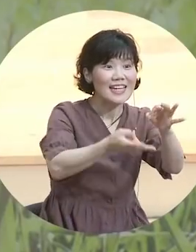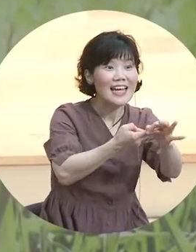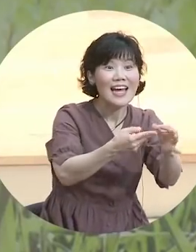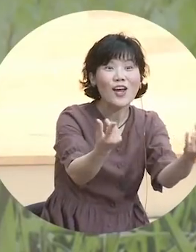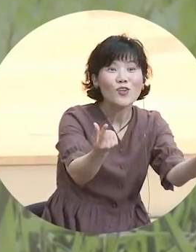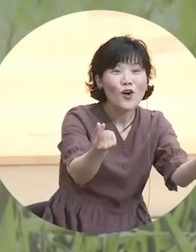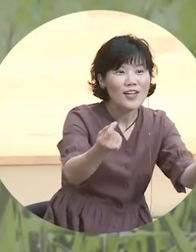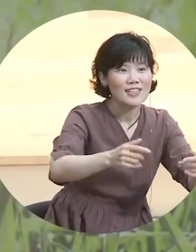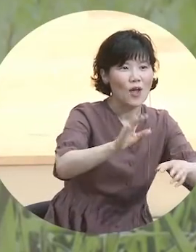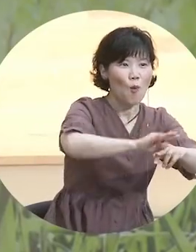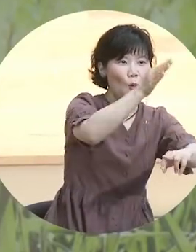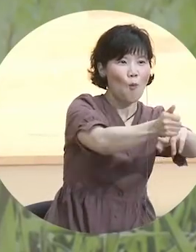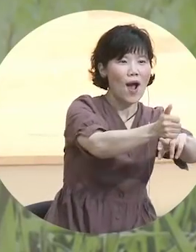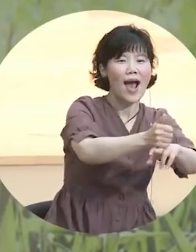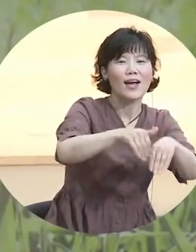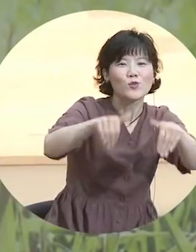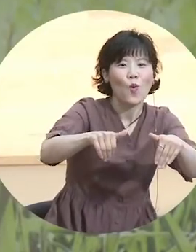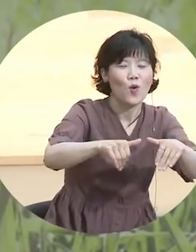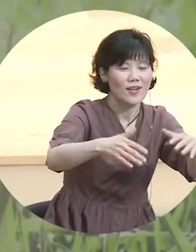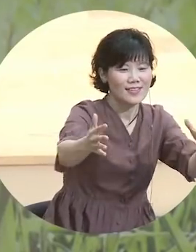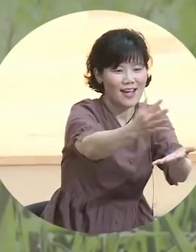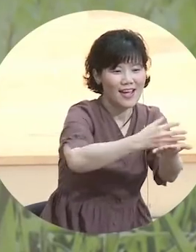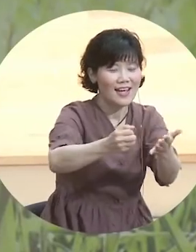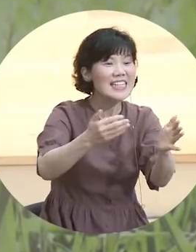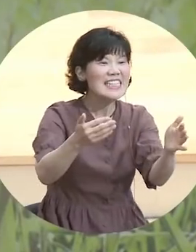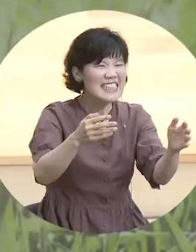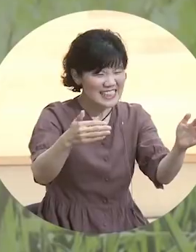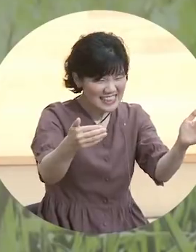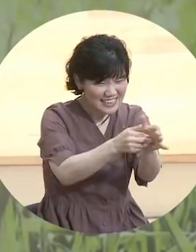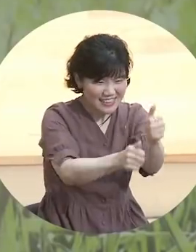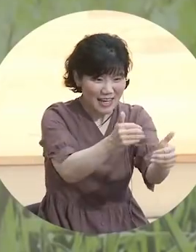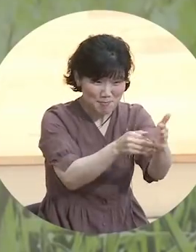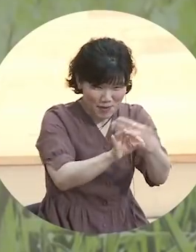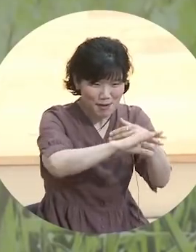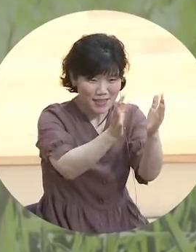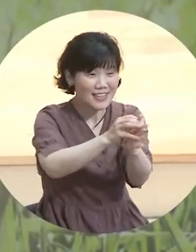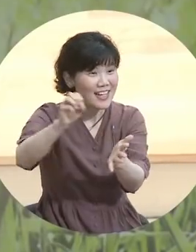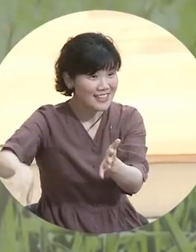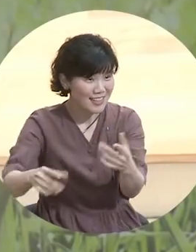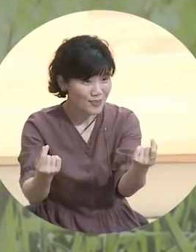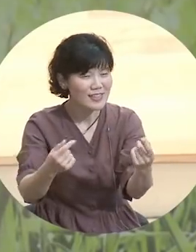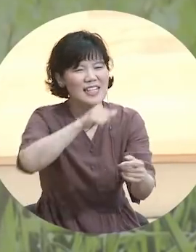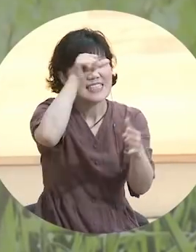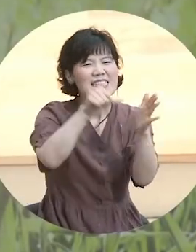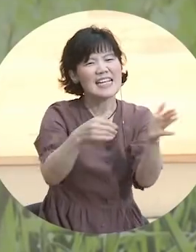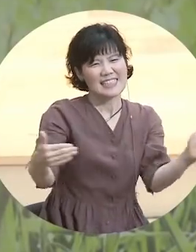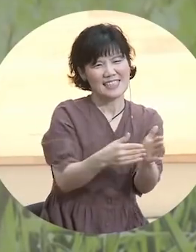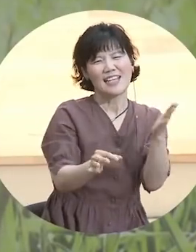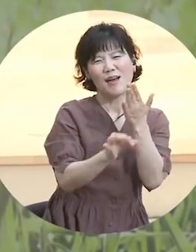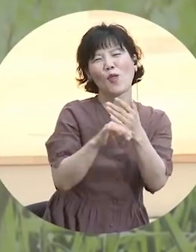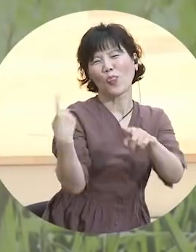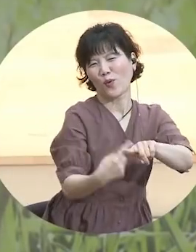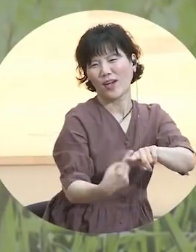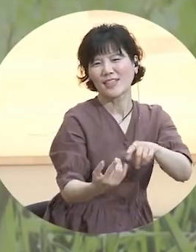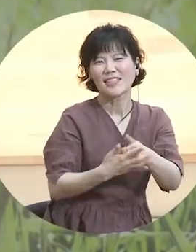왕이건 쪼리건 다 한 통에 들어가야 한다. 인생이 끝나면 하나님 앞에서 결산을 하게